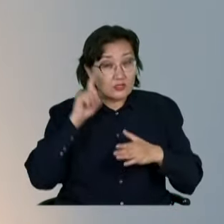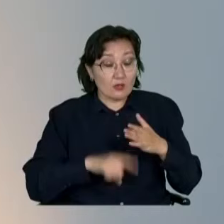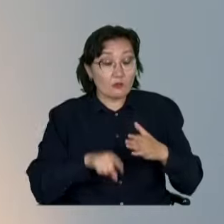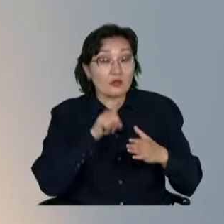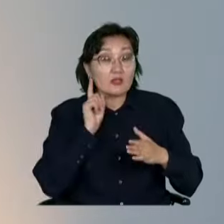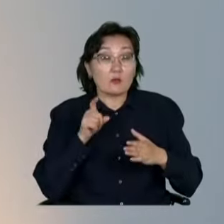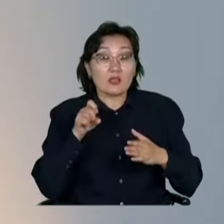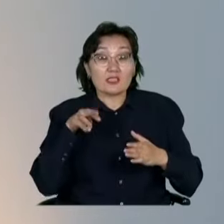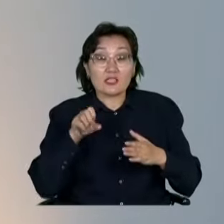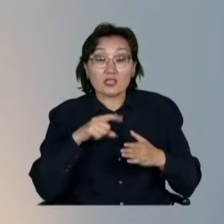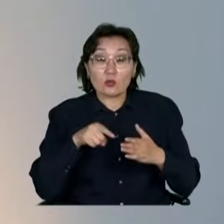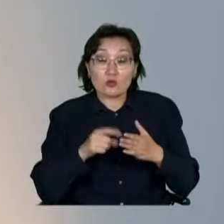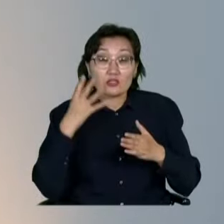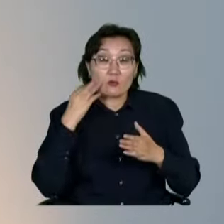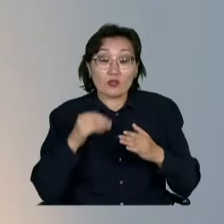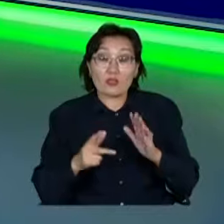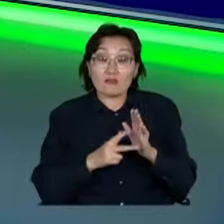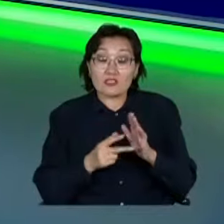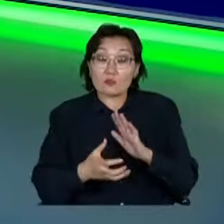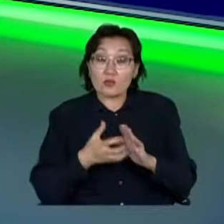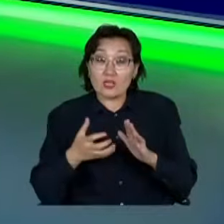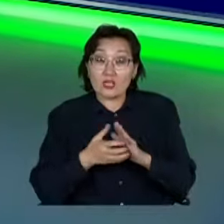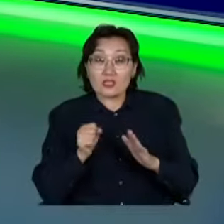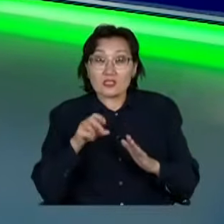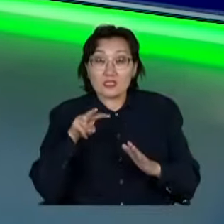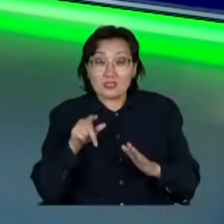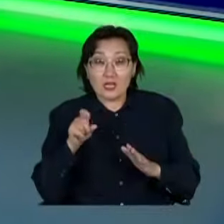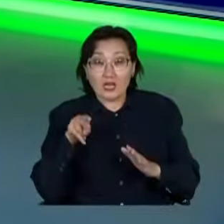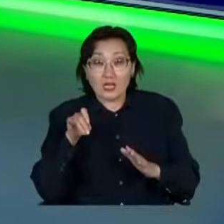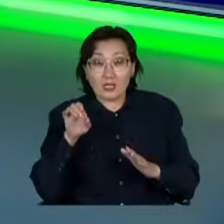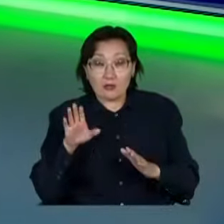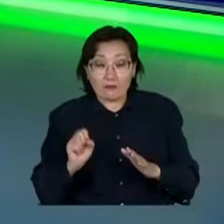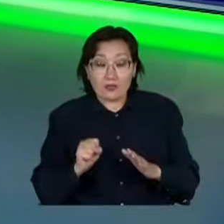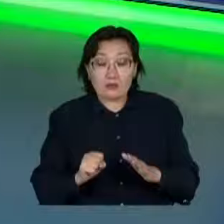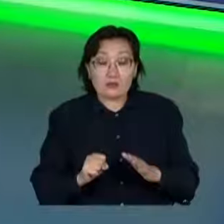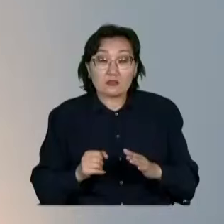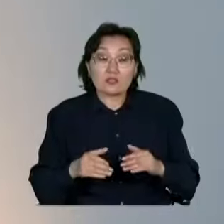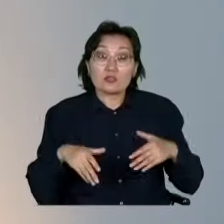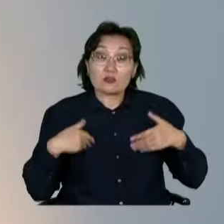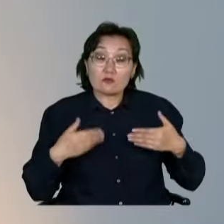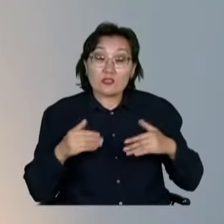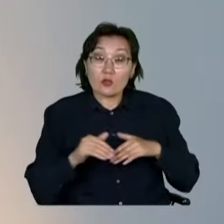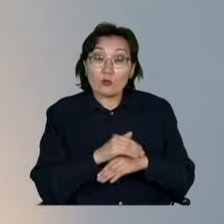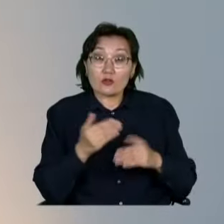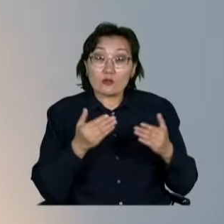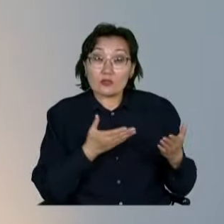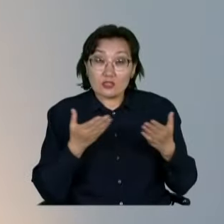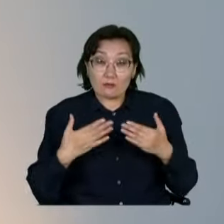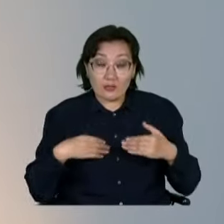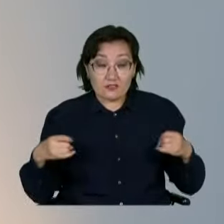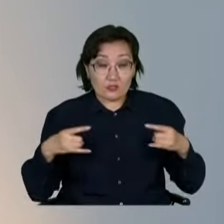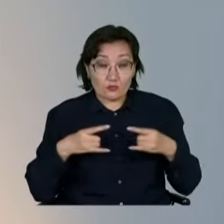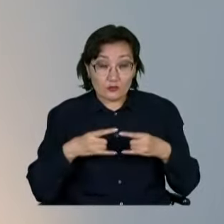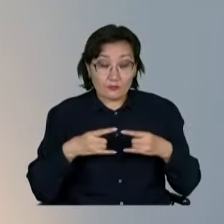молодежи маслихата города Алматы 8-го созыва Асией Акановой. Асия Айкановна, здравствуйте, добро пожаловать к нам в студию. Добрый